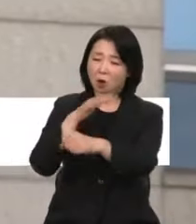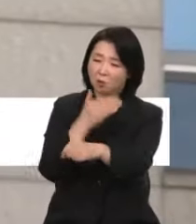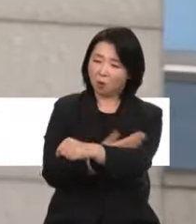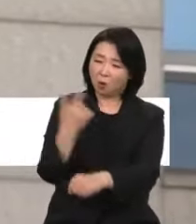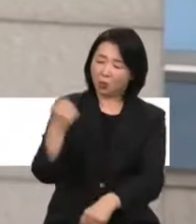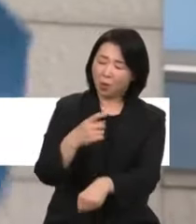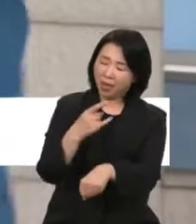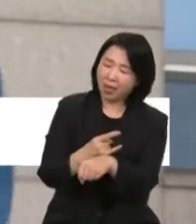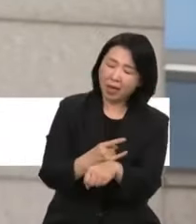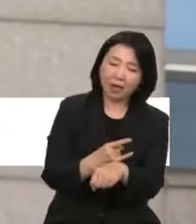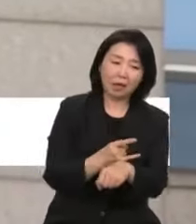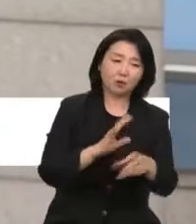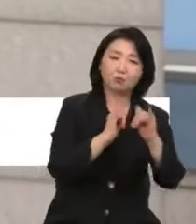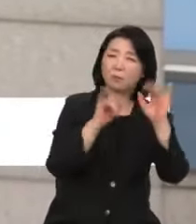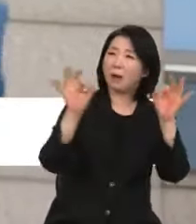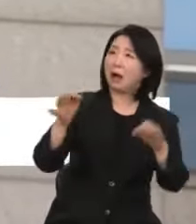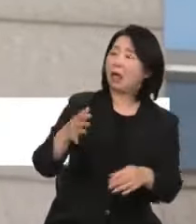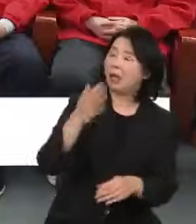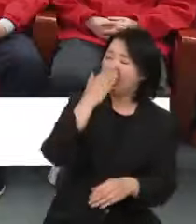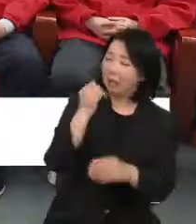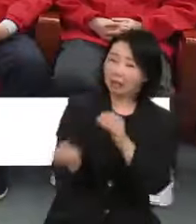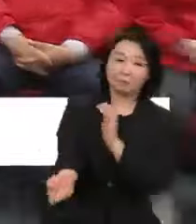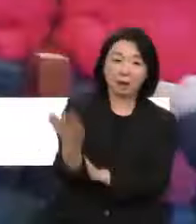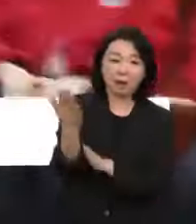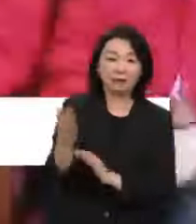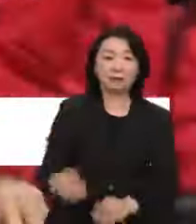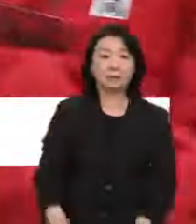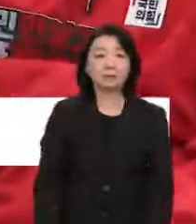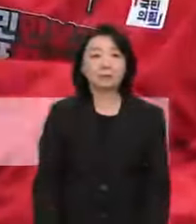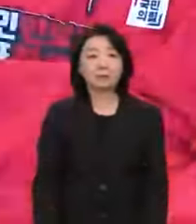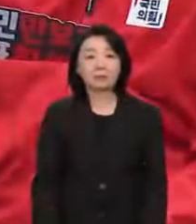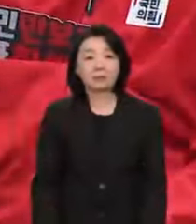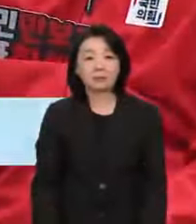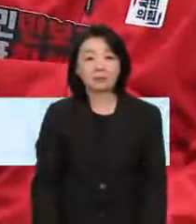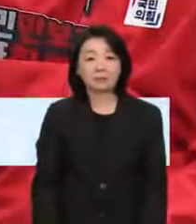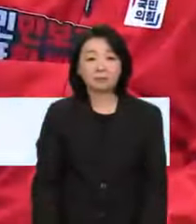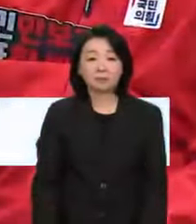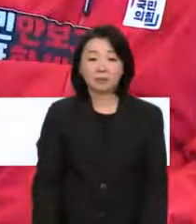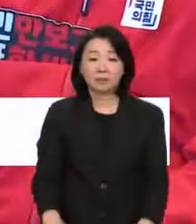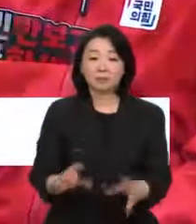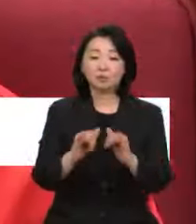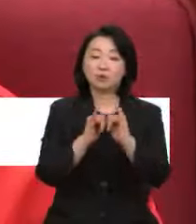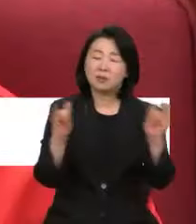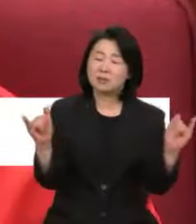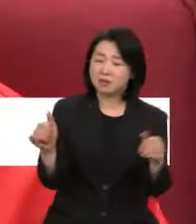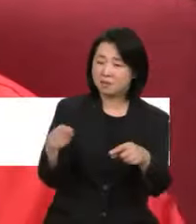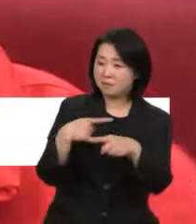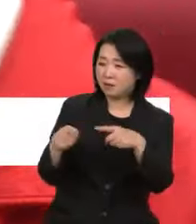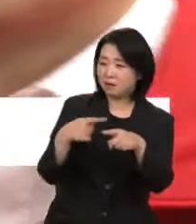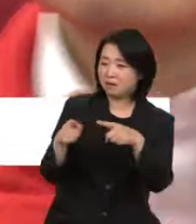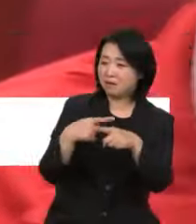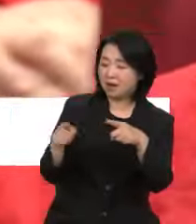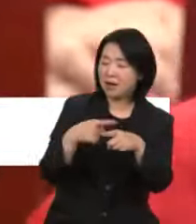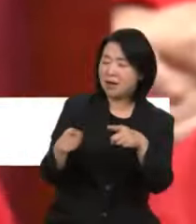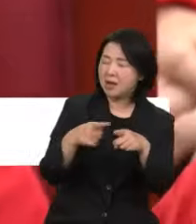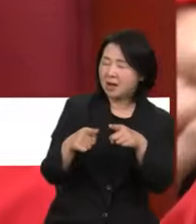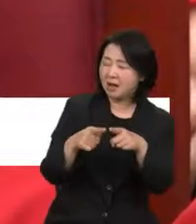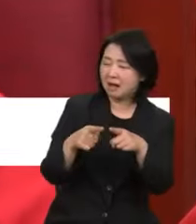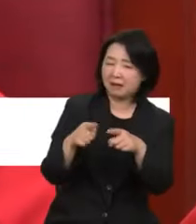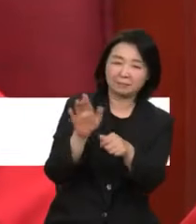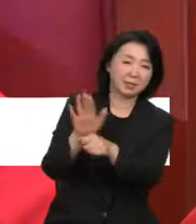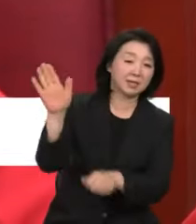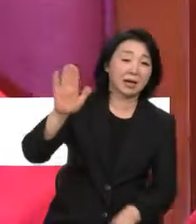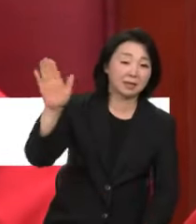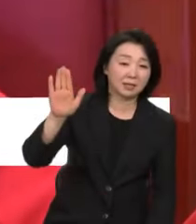있어서 국민들 피로감이 있다고 말했습니다. 불출마한 한 의원은 국민들이 냉엄하고 혹독한 평가를 내렸다며 유권자의